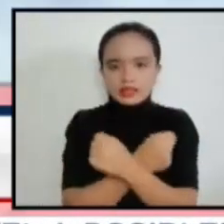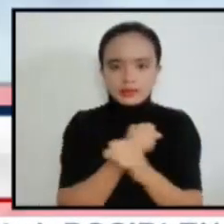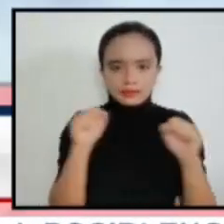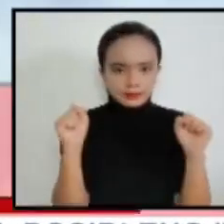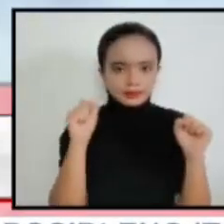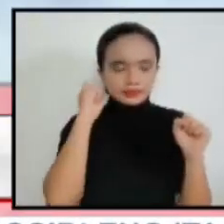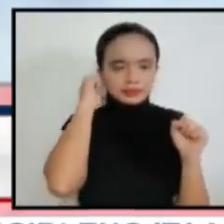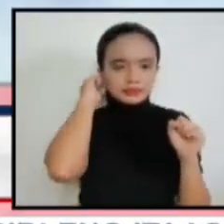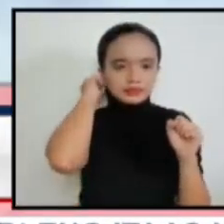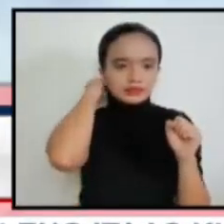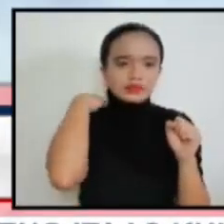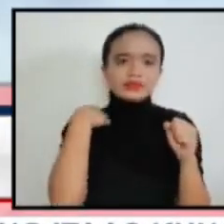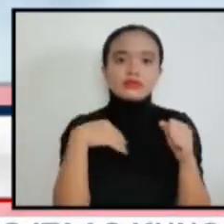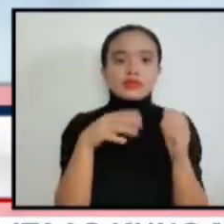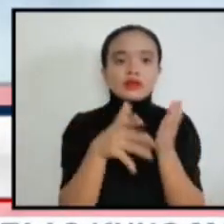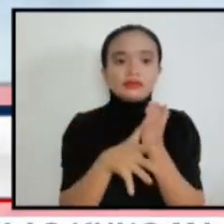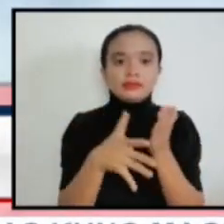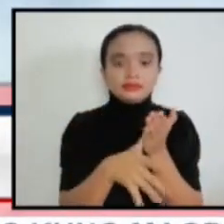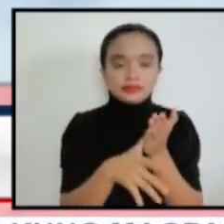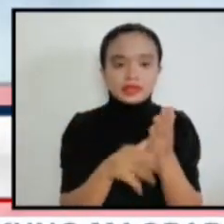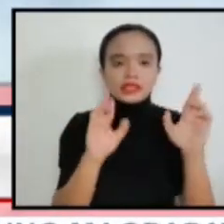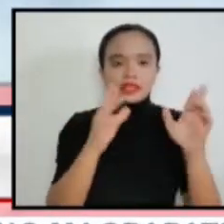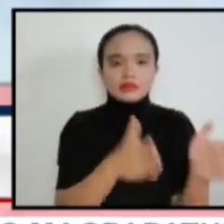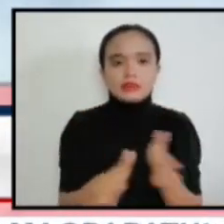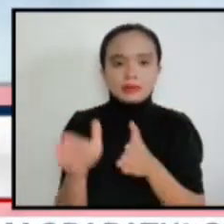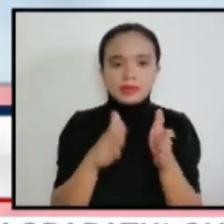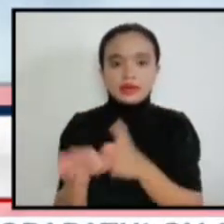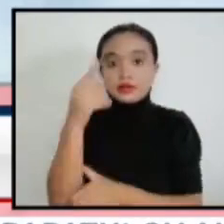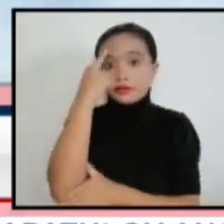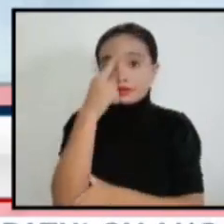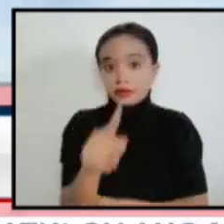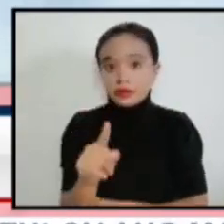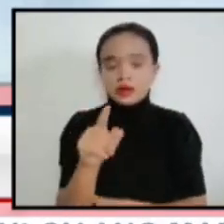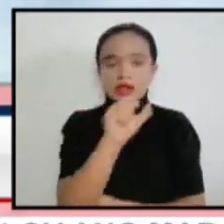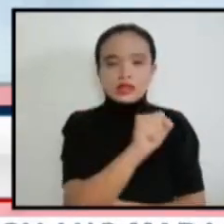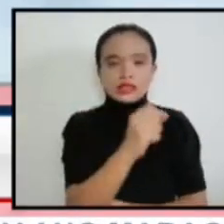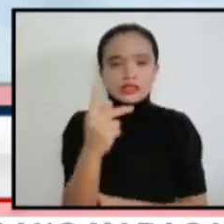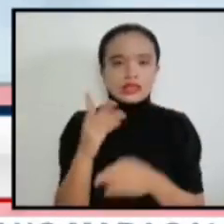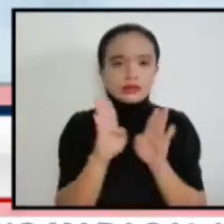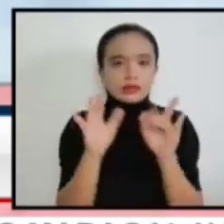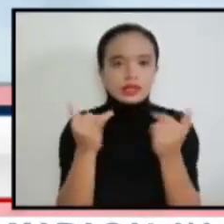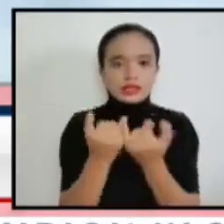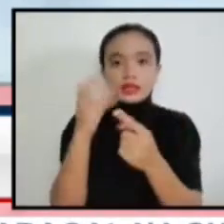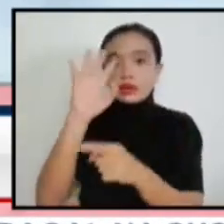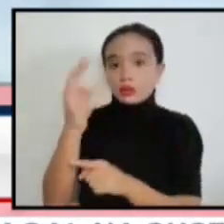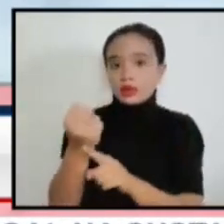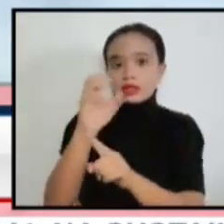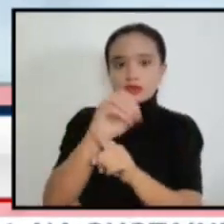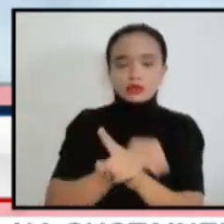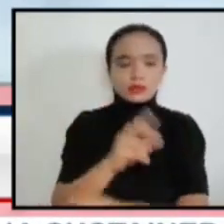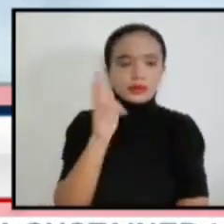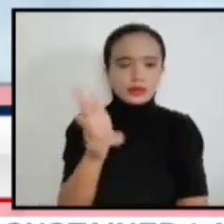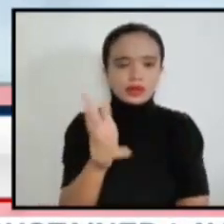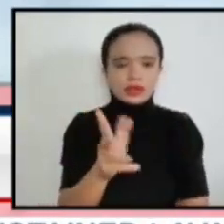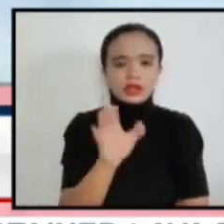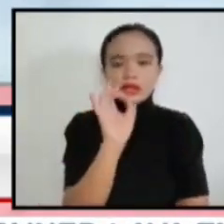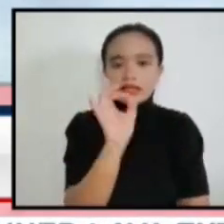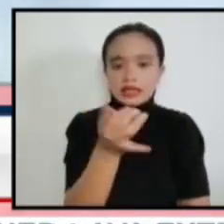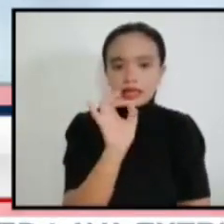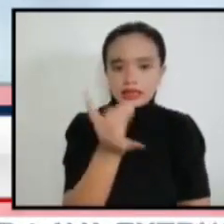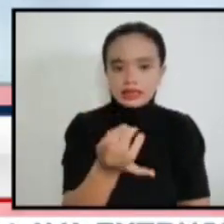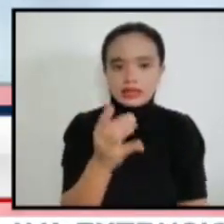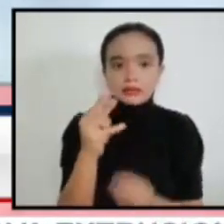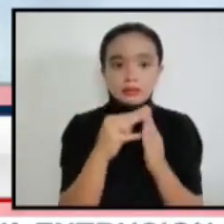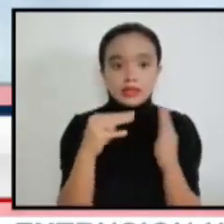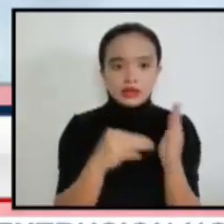ang paghahanda ng COMELEC sa barangay at SK elections sa October 30. Katunayan, 78 milyong balota na ang